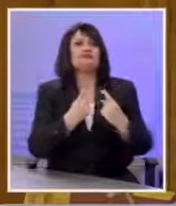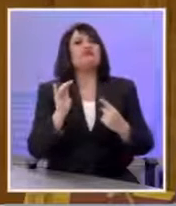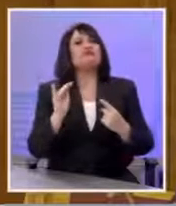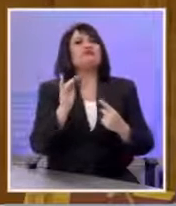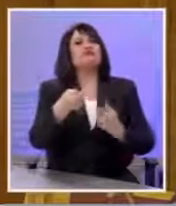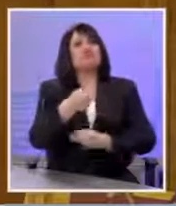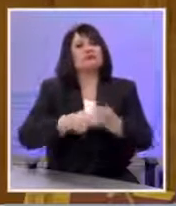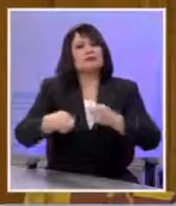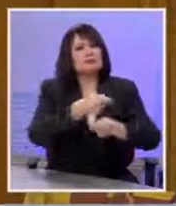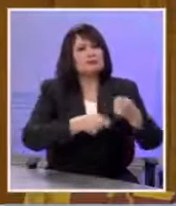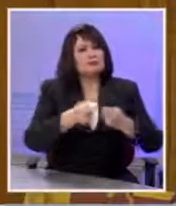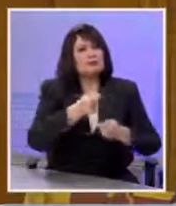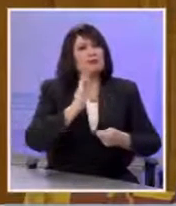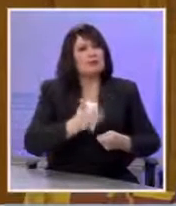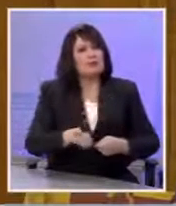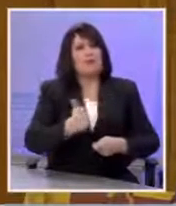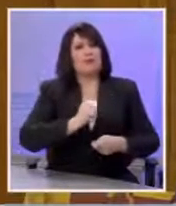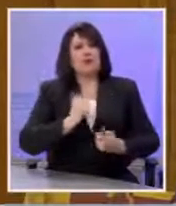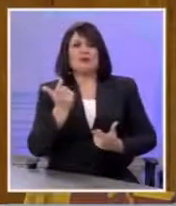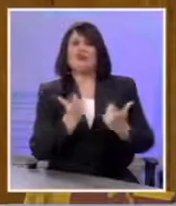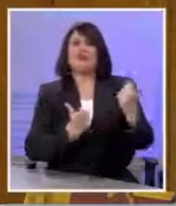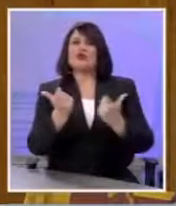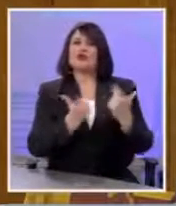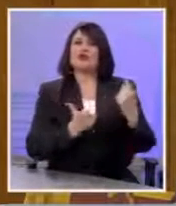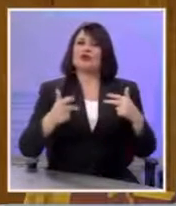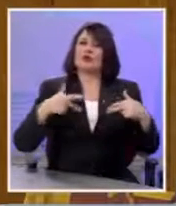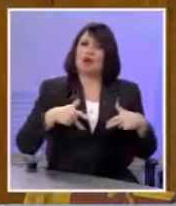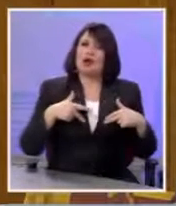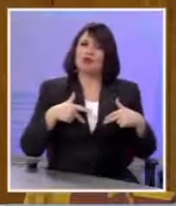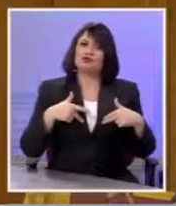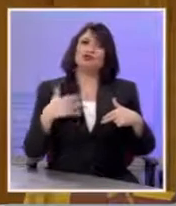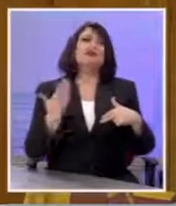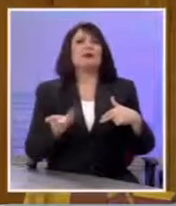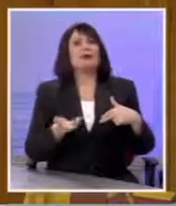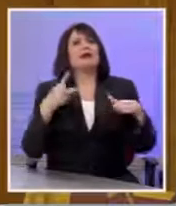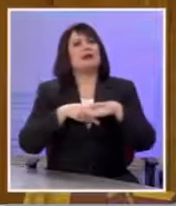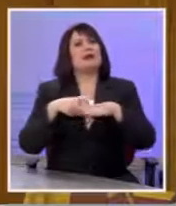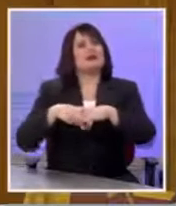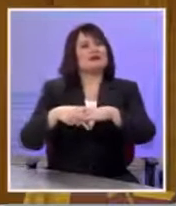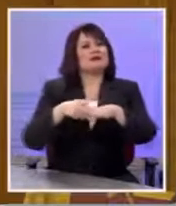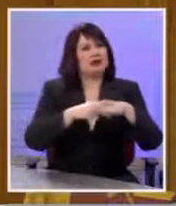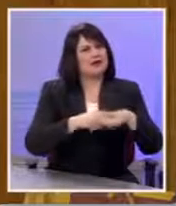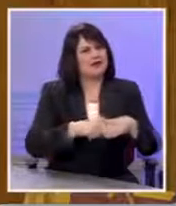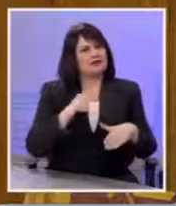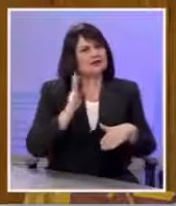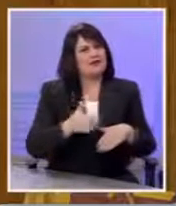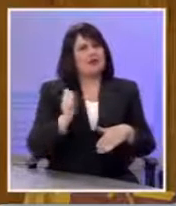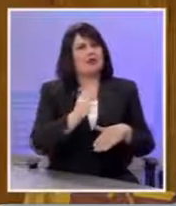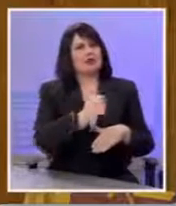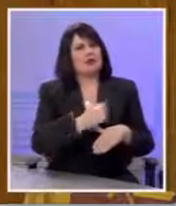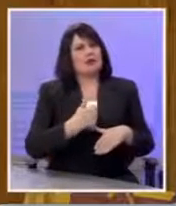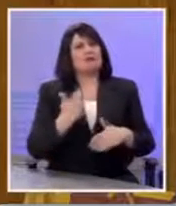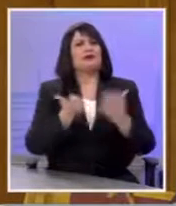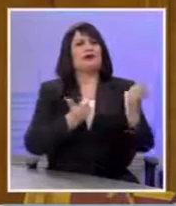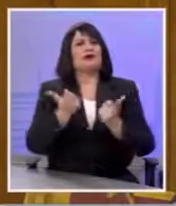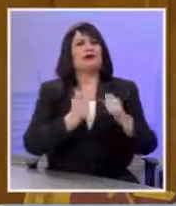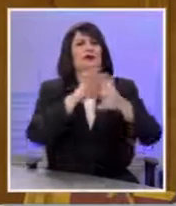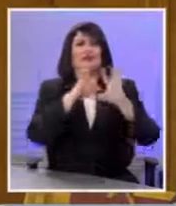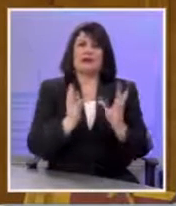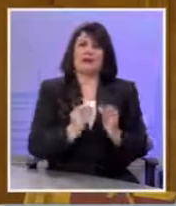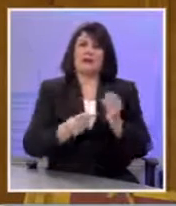τη δυνατότητα δανεισμού από αυτές τόσο του κράτους όσο και των τραπεζών και των ενός ευρύτερου